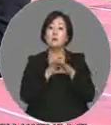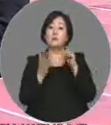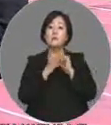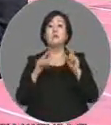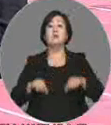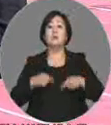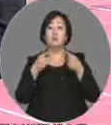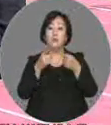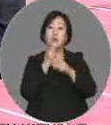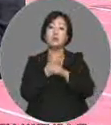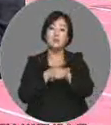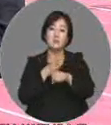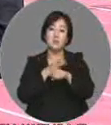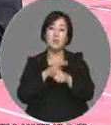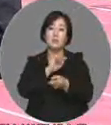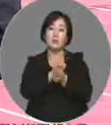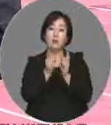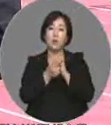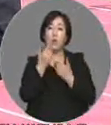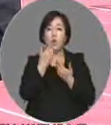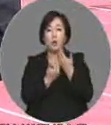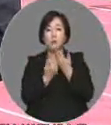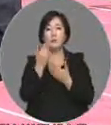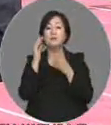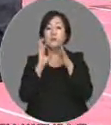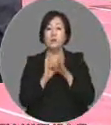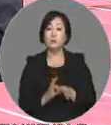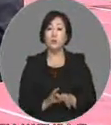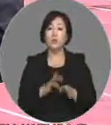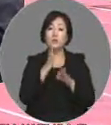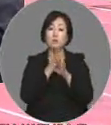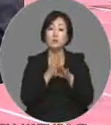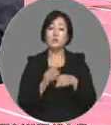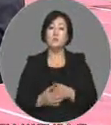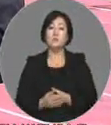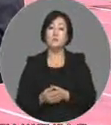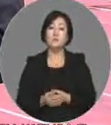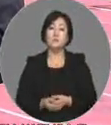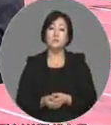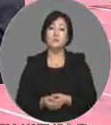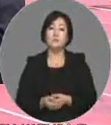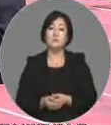참여해 육상연맹과의 갈등의 골은 더욱 깊어질 걸로 보입니다. UBC 뉴스 전병주입니다.